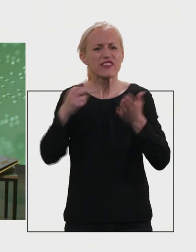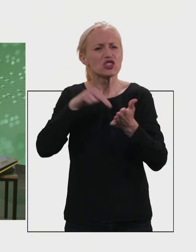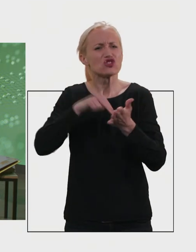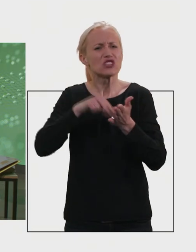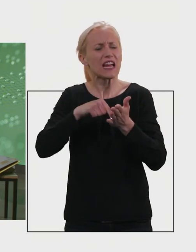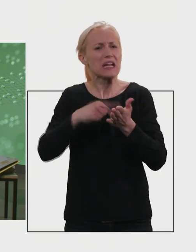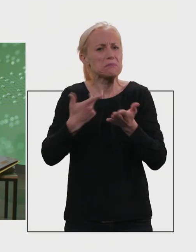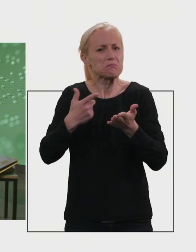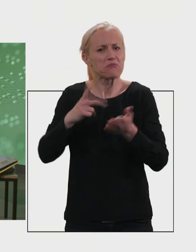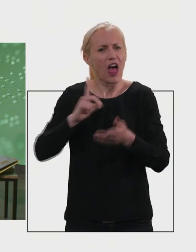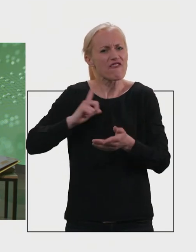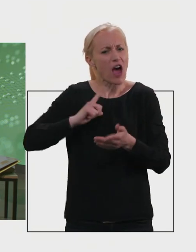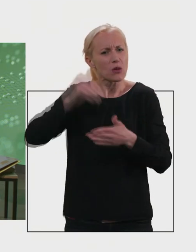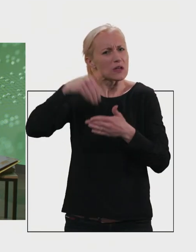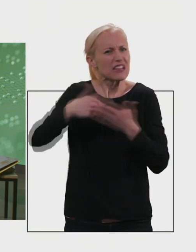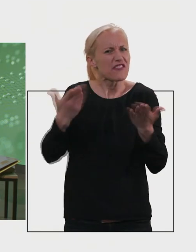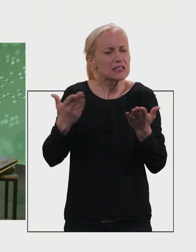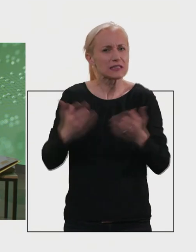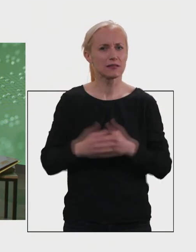drin? Was erwartet uns in diesem Buch?